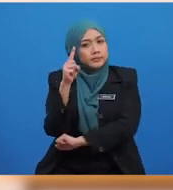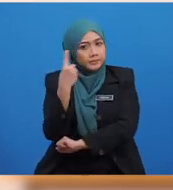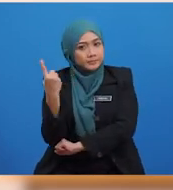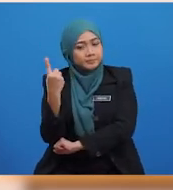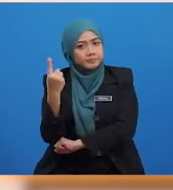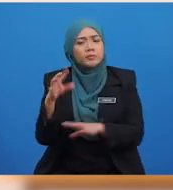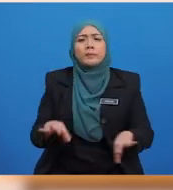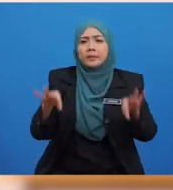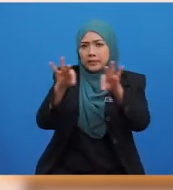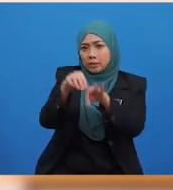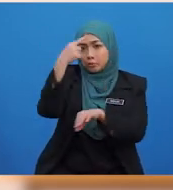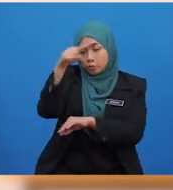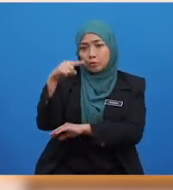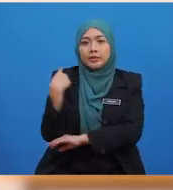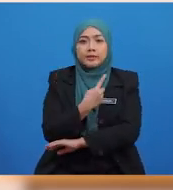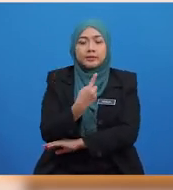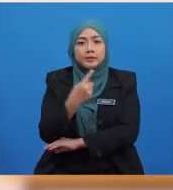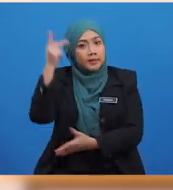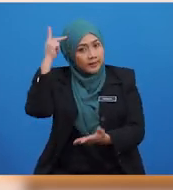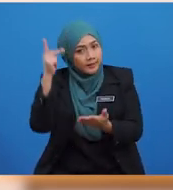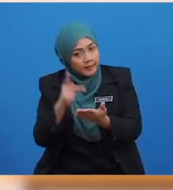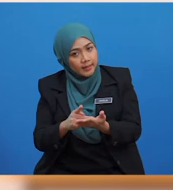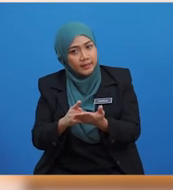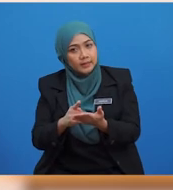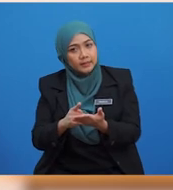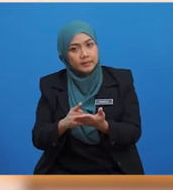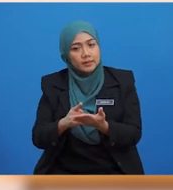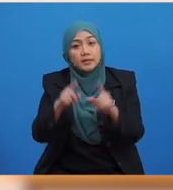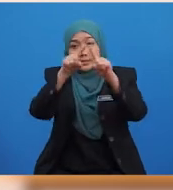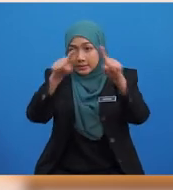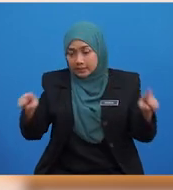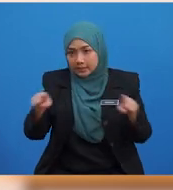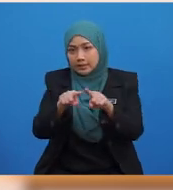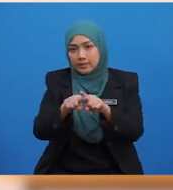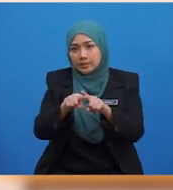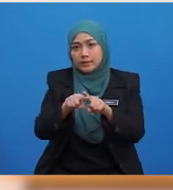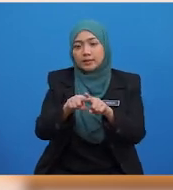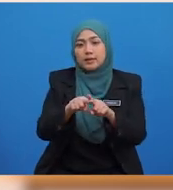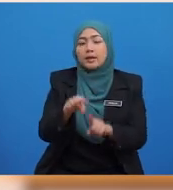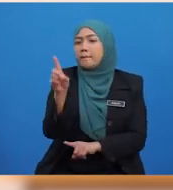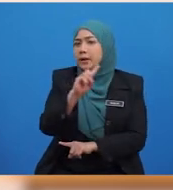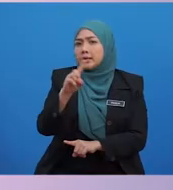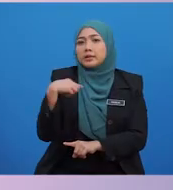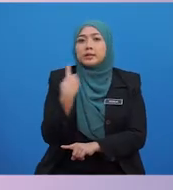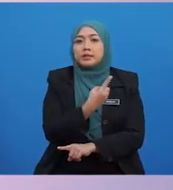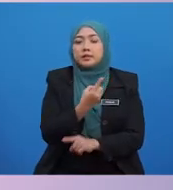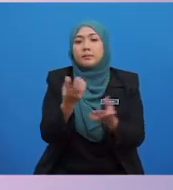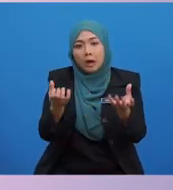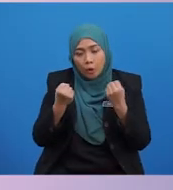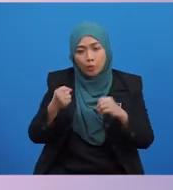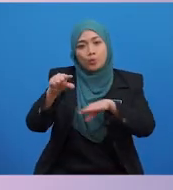terlebih dahulu segitiga yang mana yang kita sedang selesaikan untuk pengetahuan